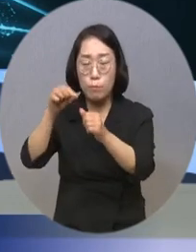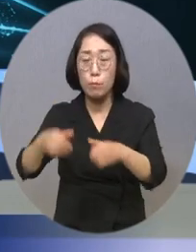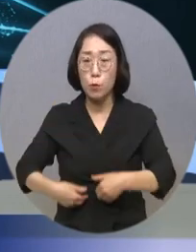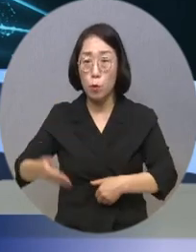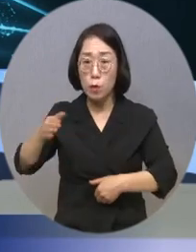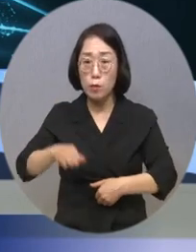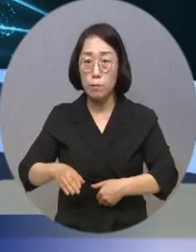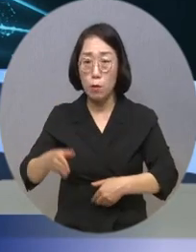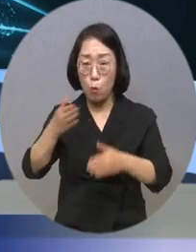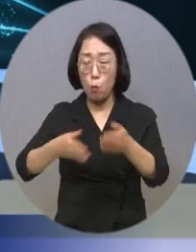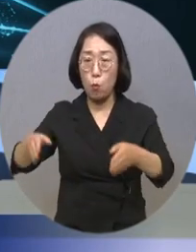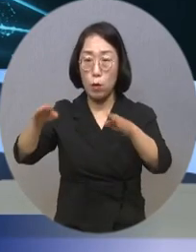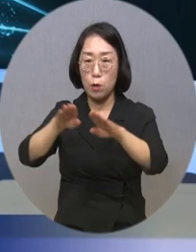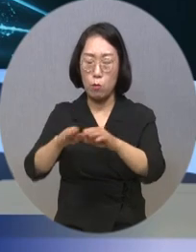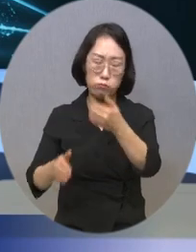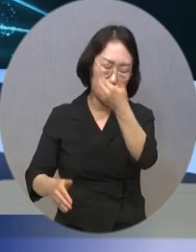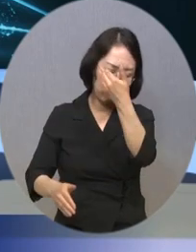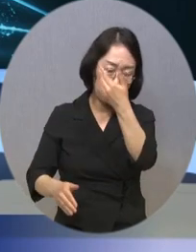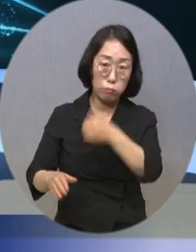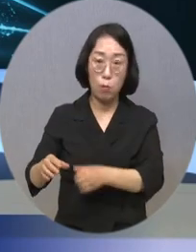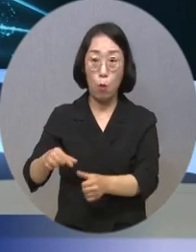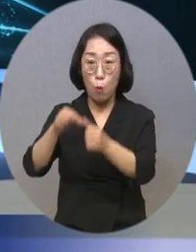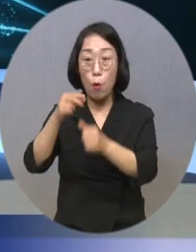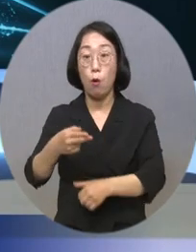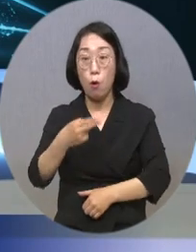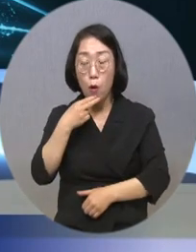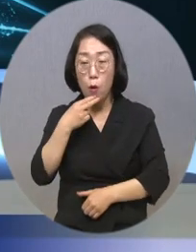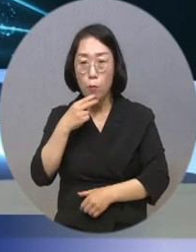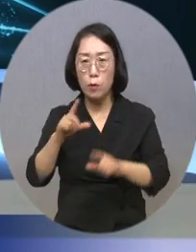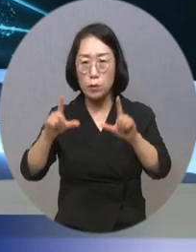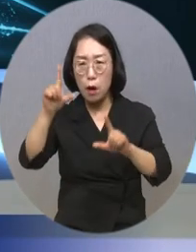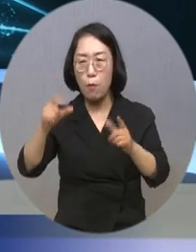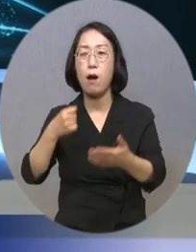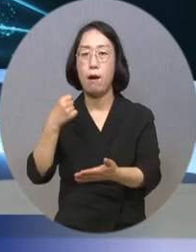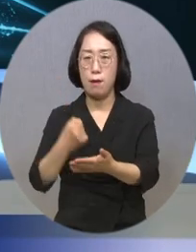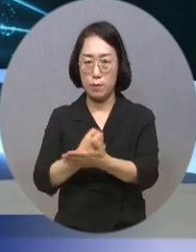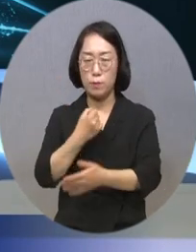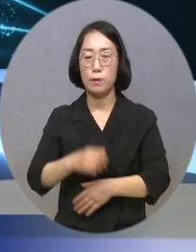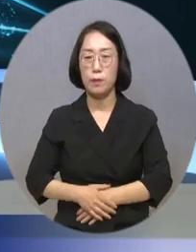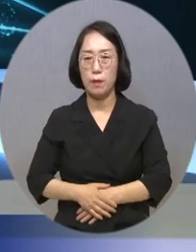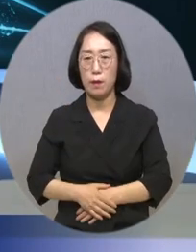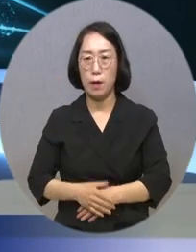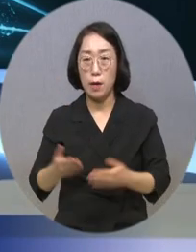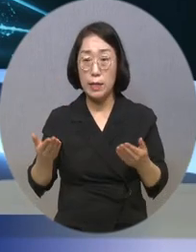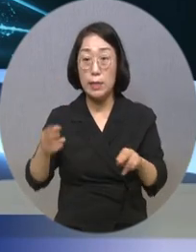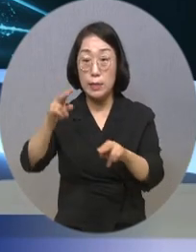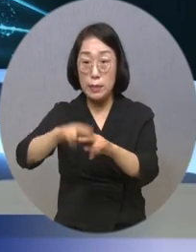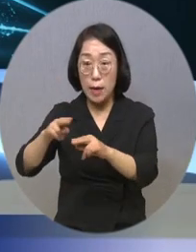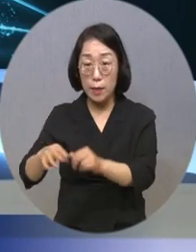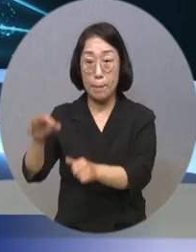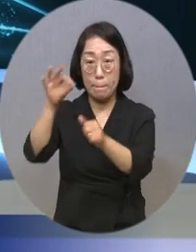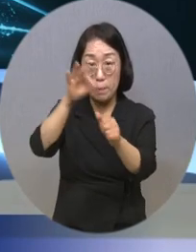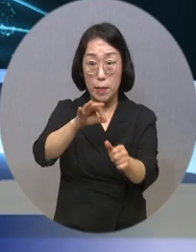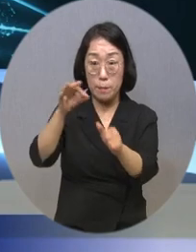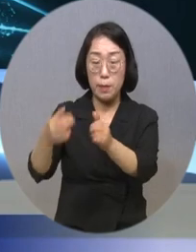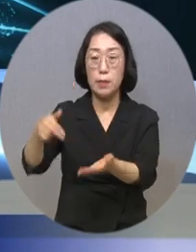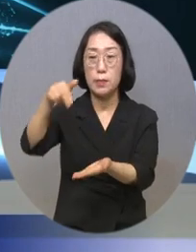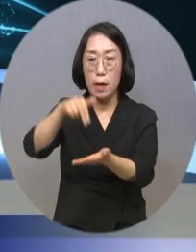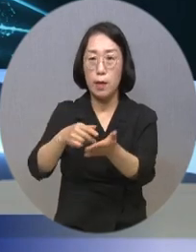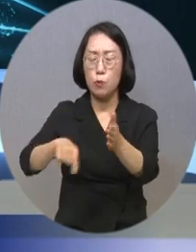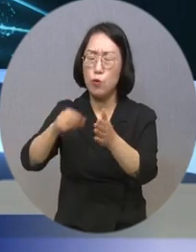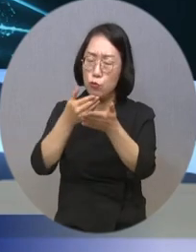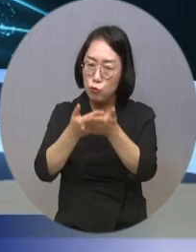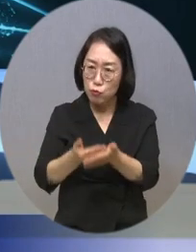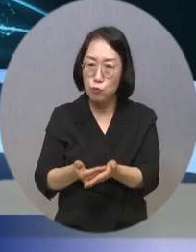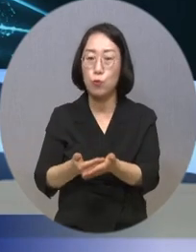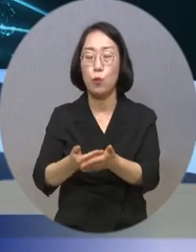공공기관에서조차 이를 외면하고 있어 심각한 상황인 것으로 드러났습니다. 일자리 보장은 자립의 기본 전제 조건이 되는